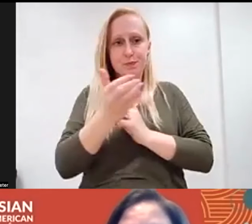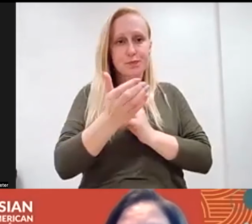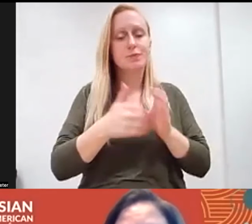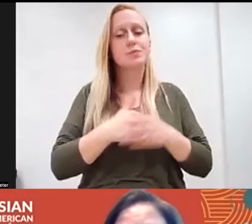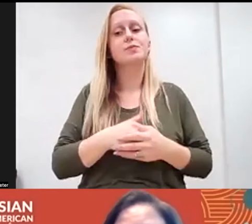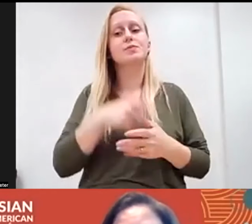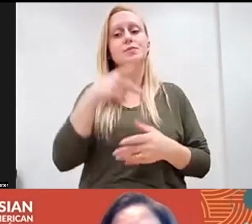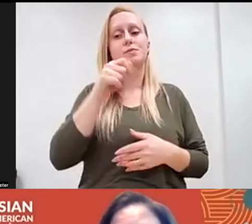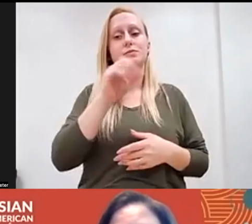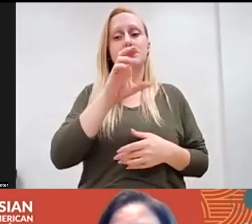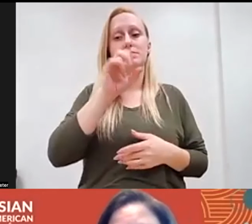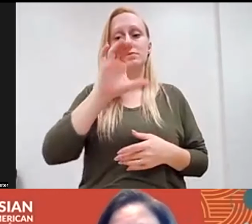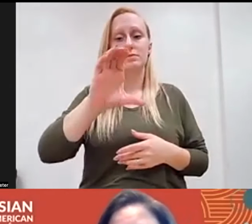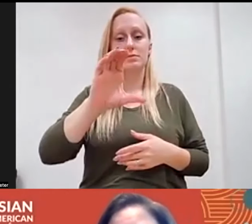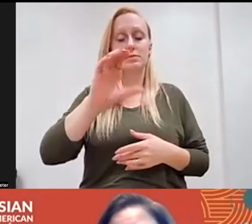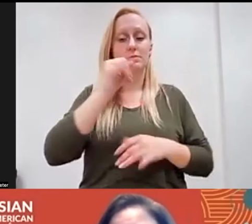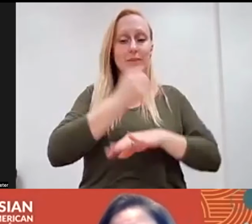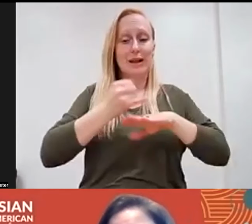الثقافات الفردية،